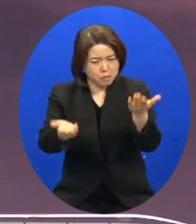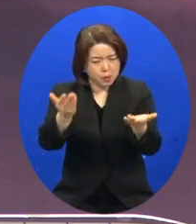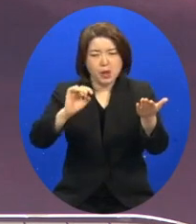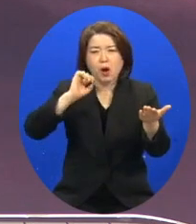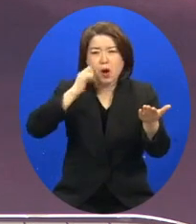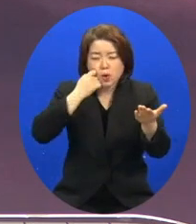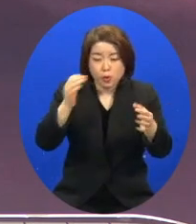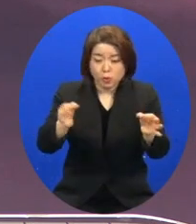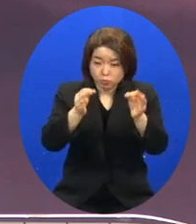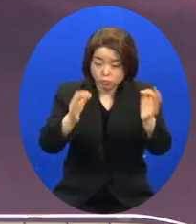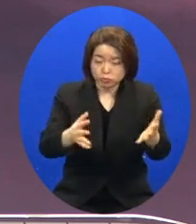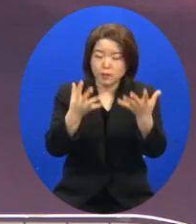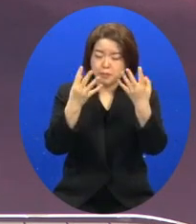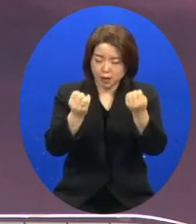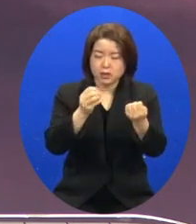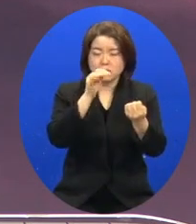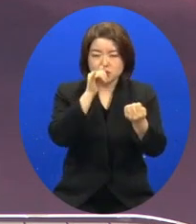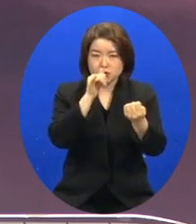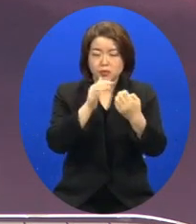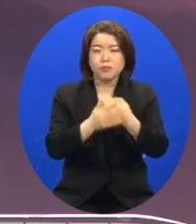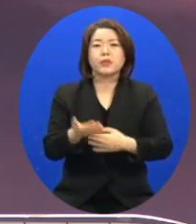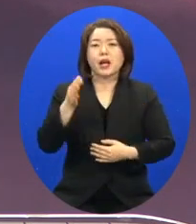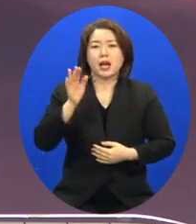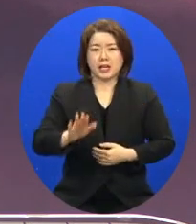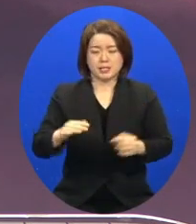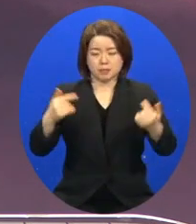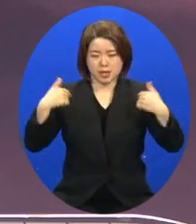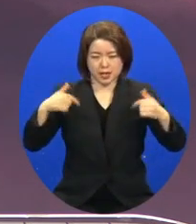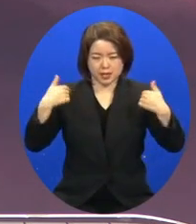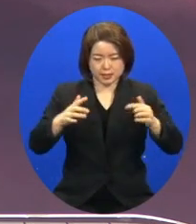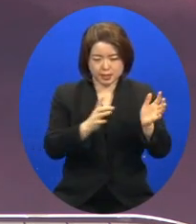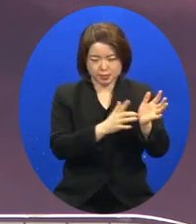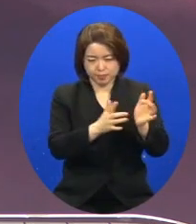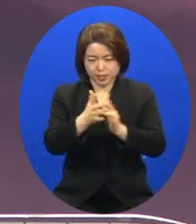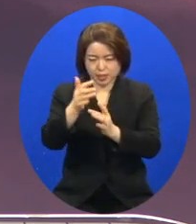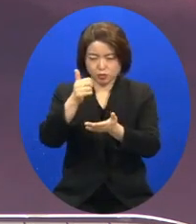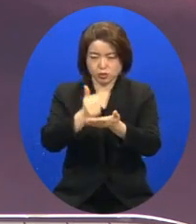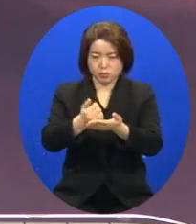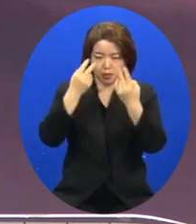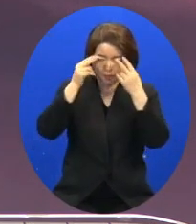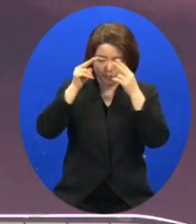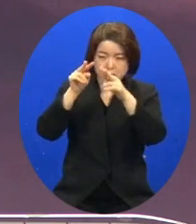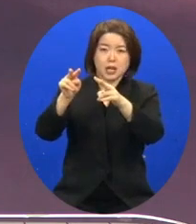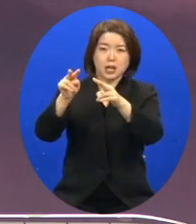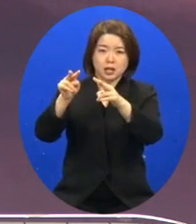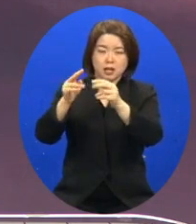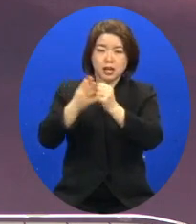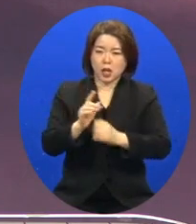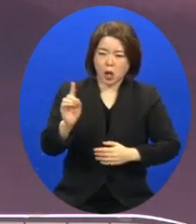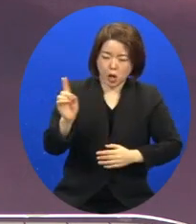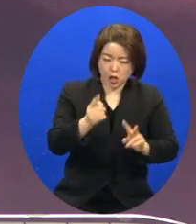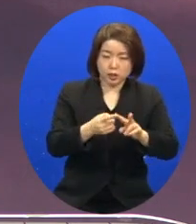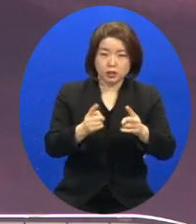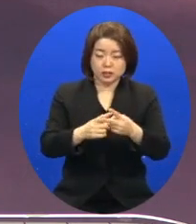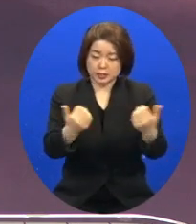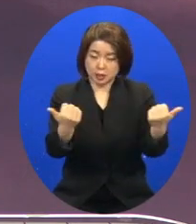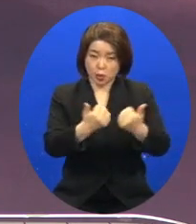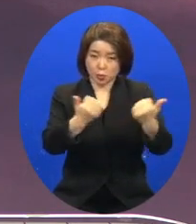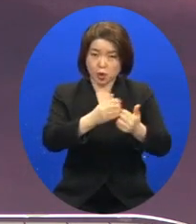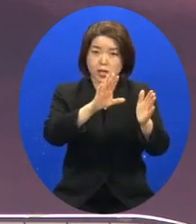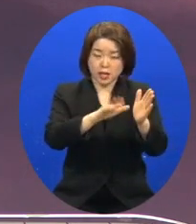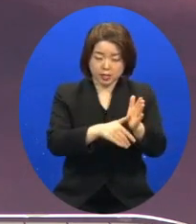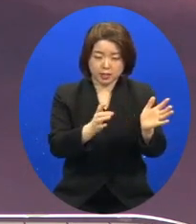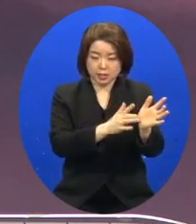많았지요. 그러나 항상 예수님만 우리 바라봅시다. 그래서 어떻든지 회의하면서